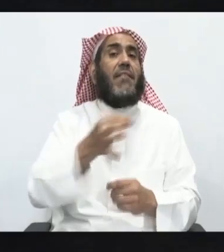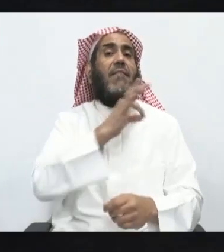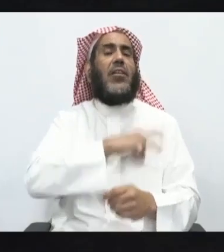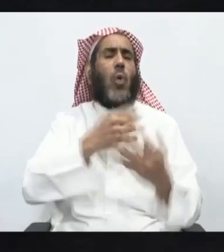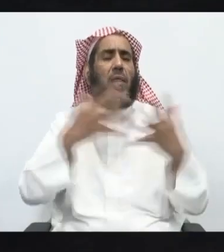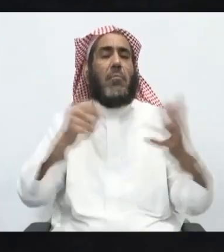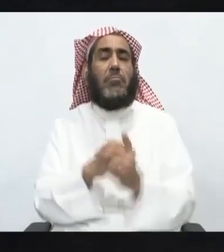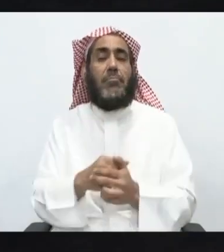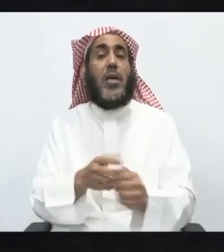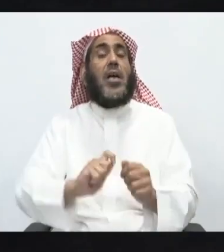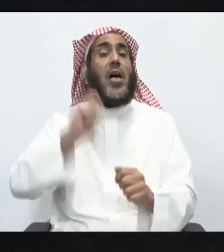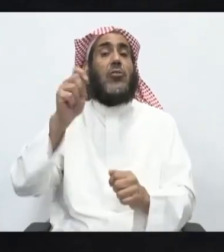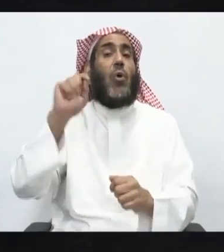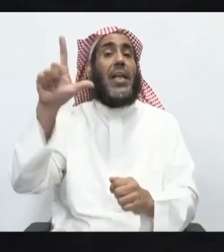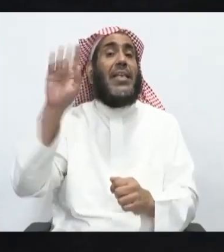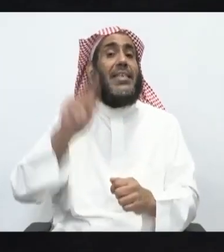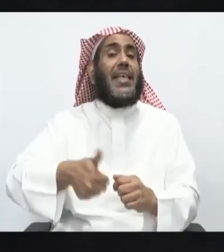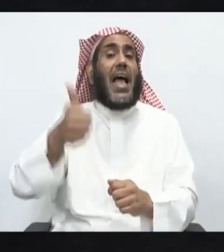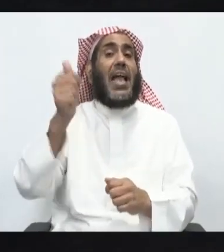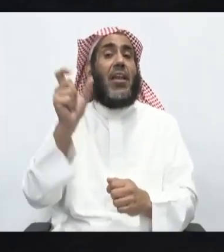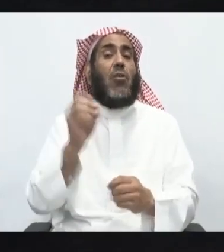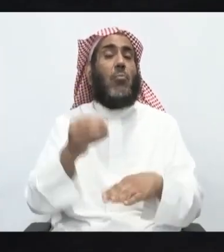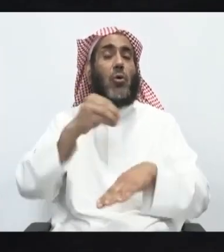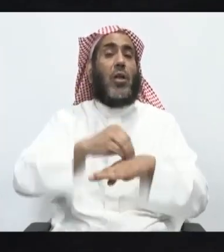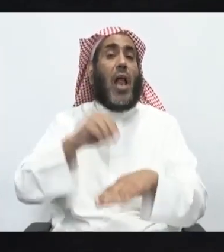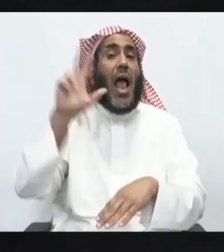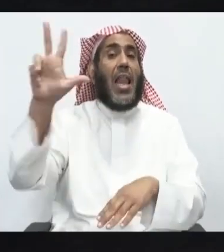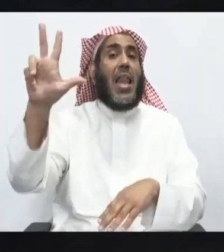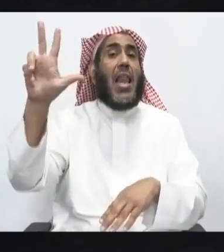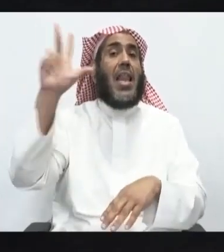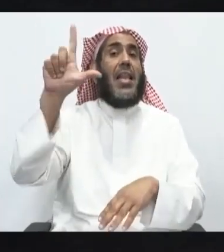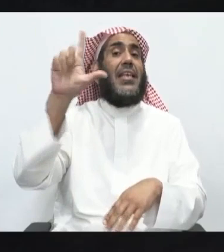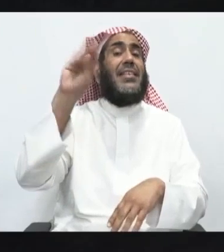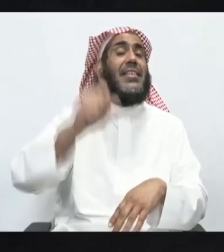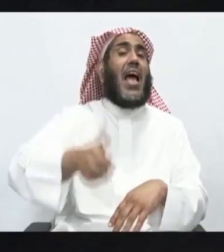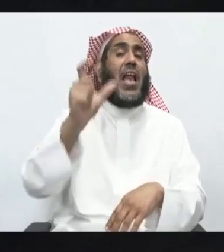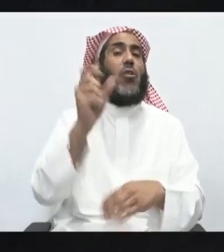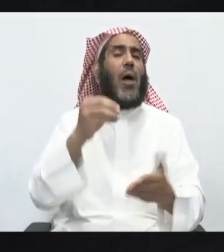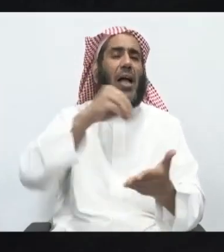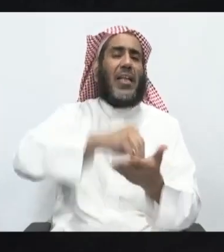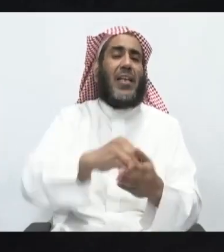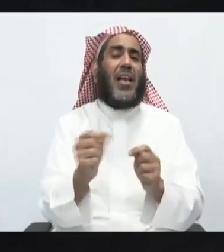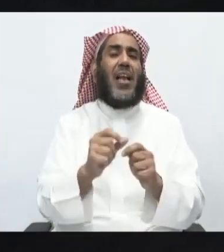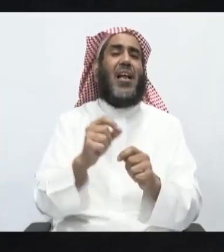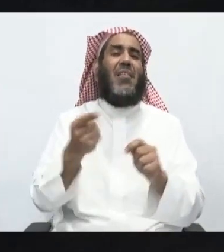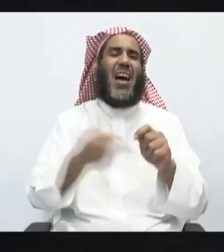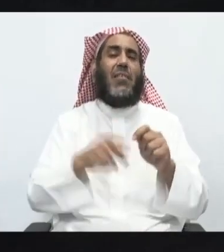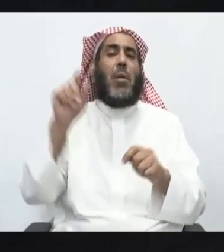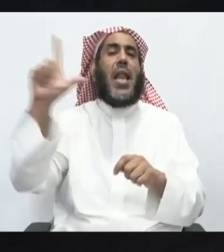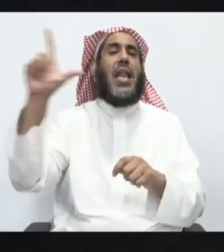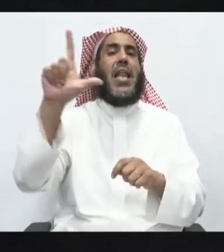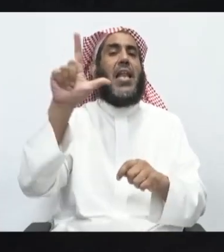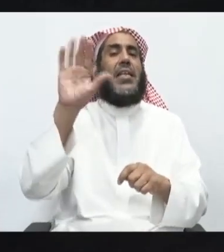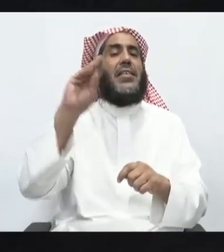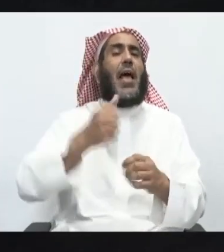عظيمه اصلها لسان ثم ادخلت عليها ال التعريف تقول اللسان ثم ادخلت عليها حرف الجر تقول للسان